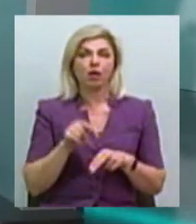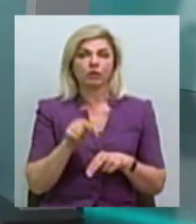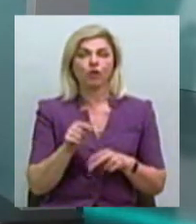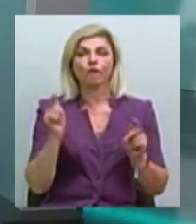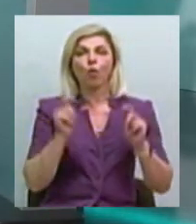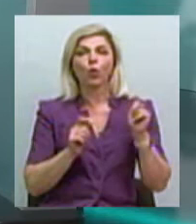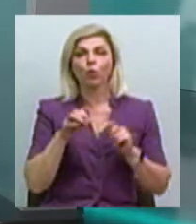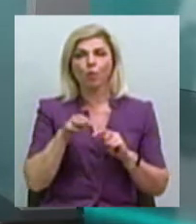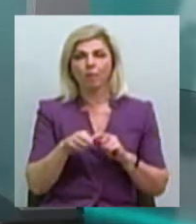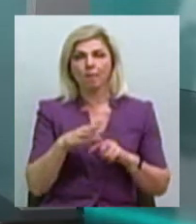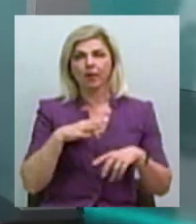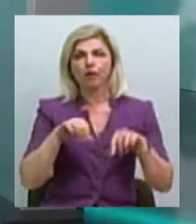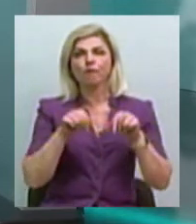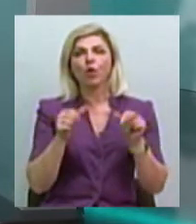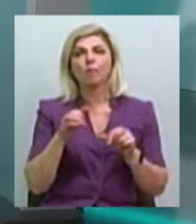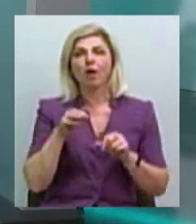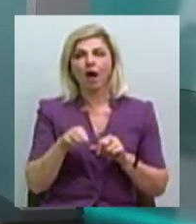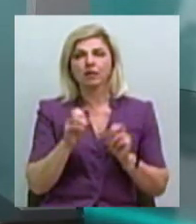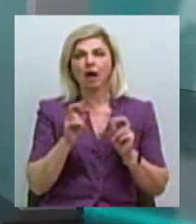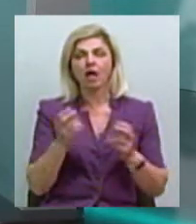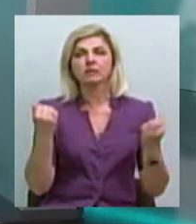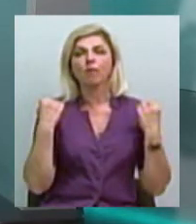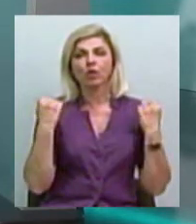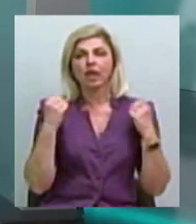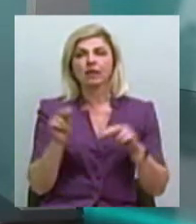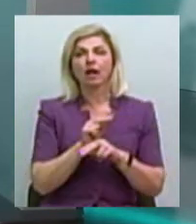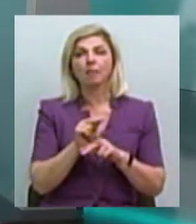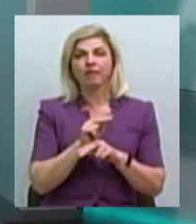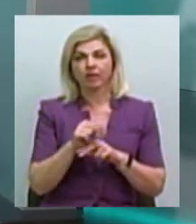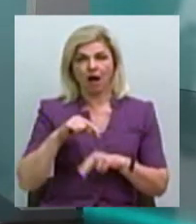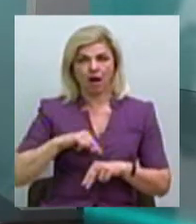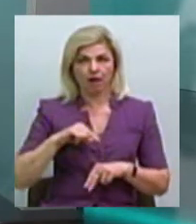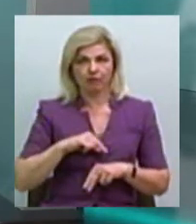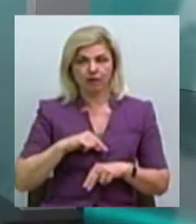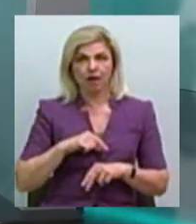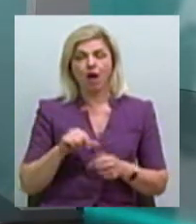носил формат спортивно-терапевтического характера. То есть помимо